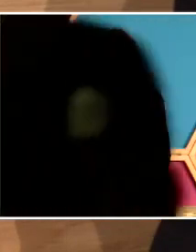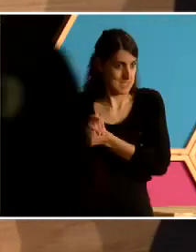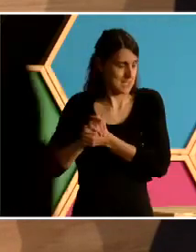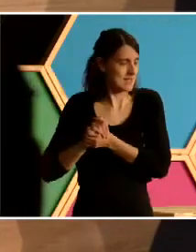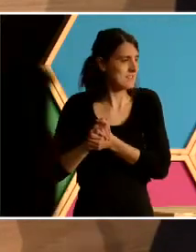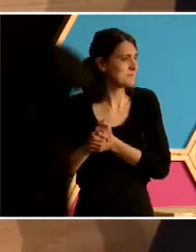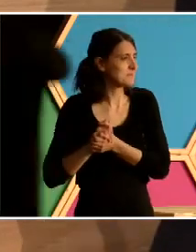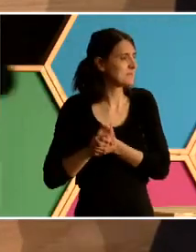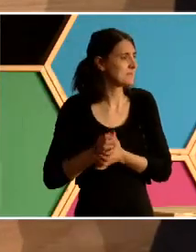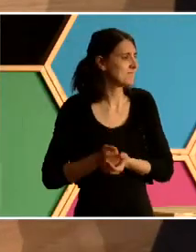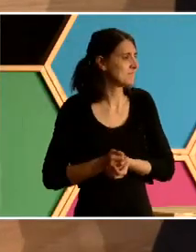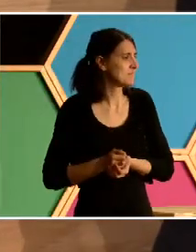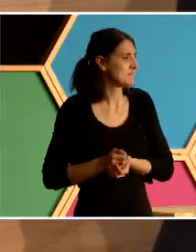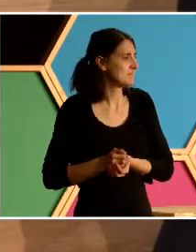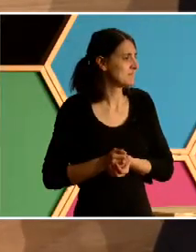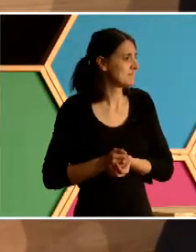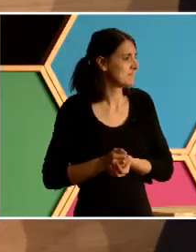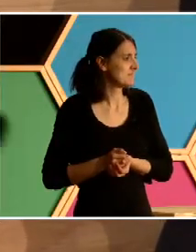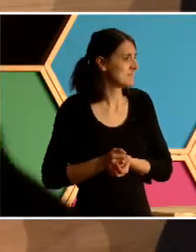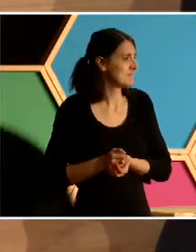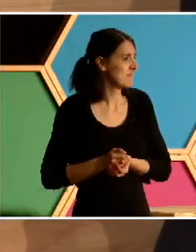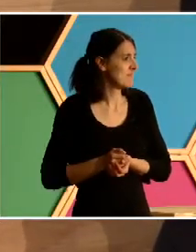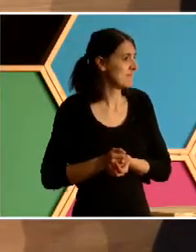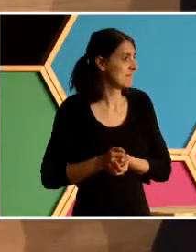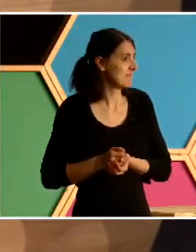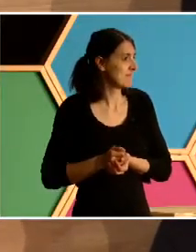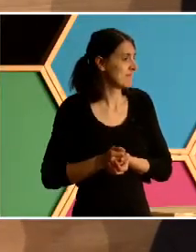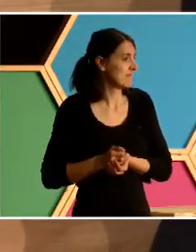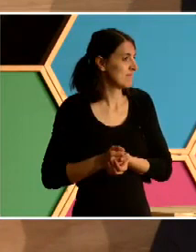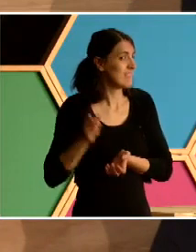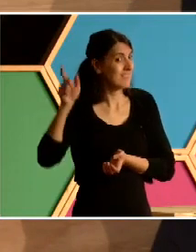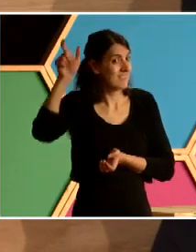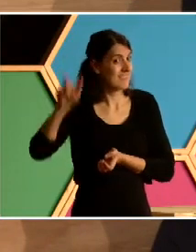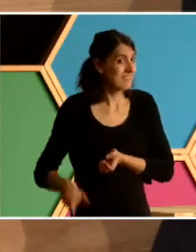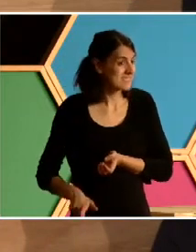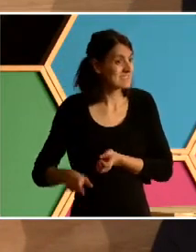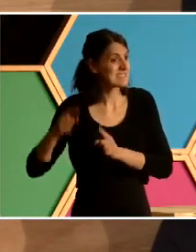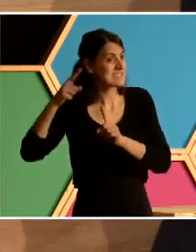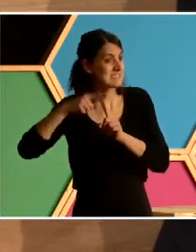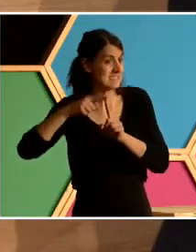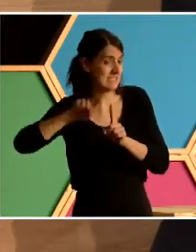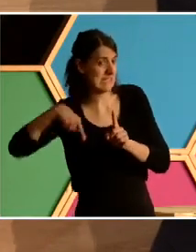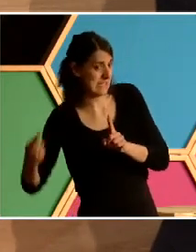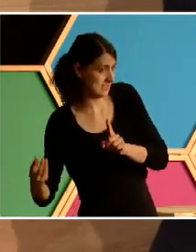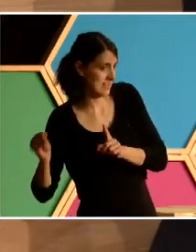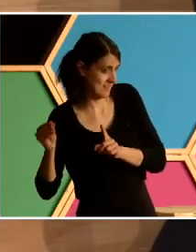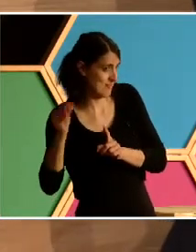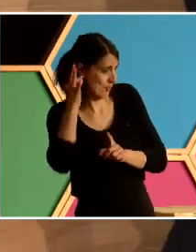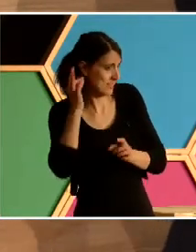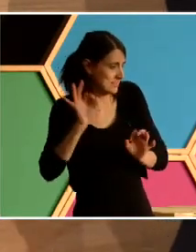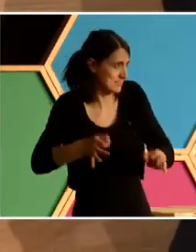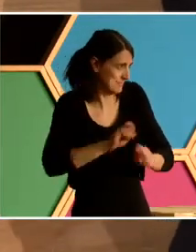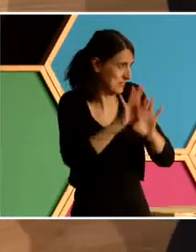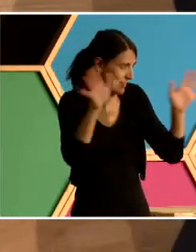és, és moltes coses, però en aquest cas el que m'importa dir és que és oncle de la seva neboda, per descomptat. La